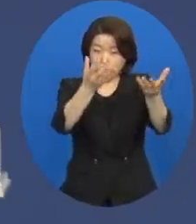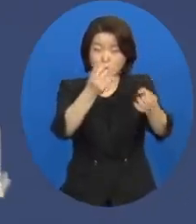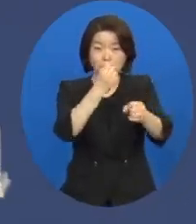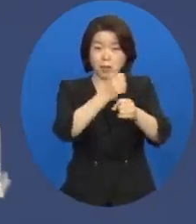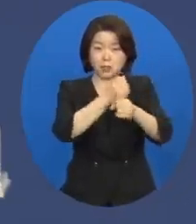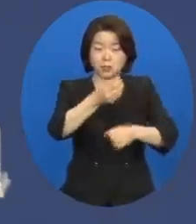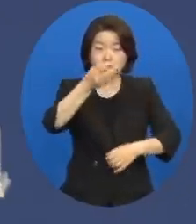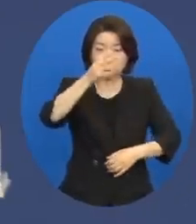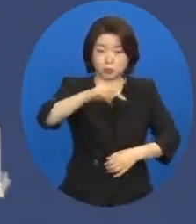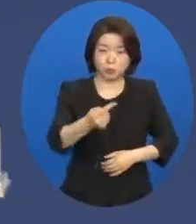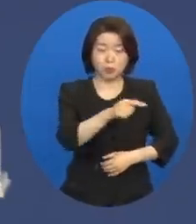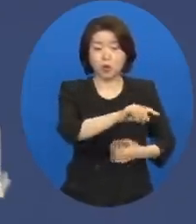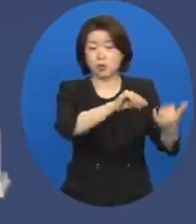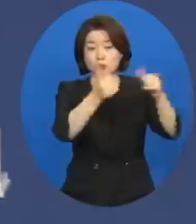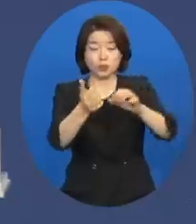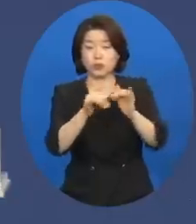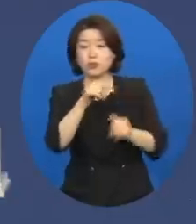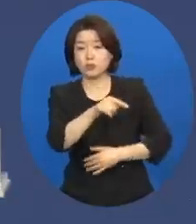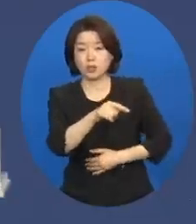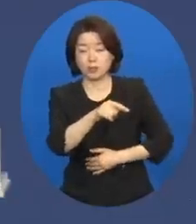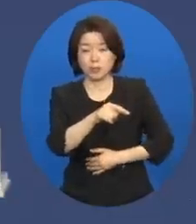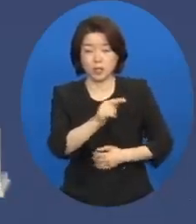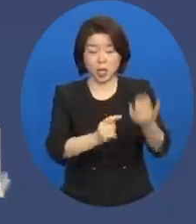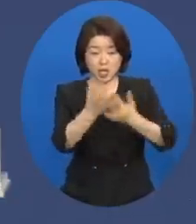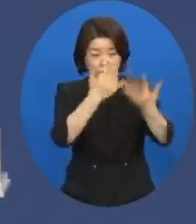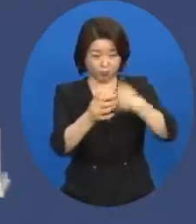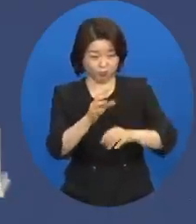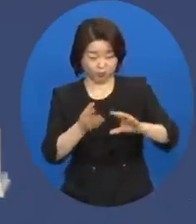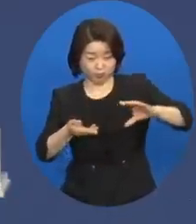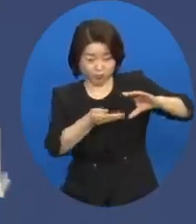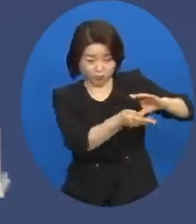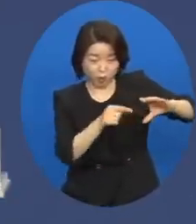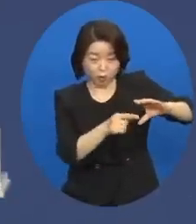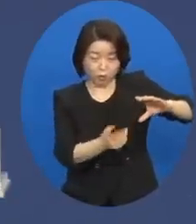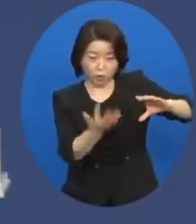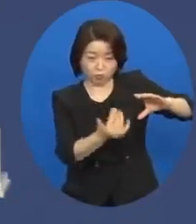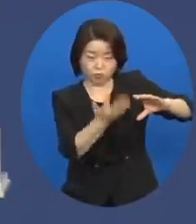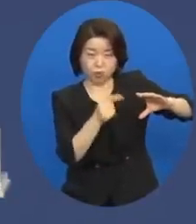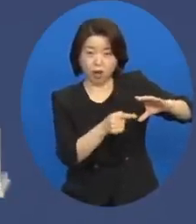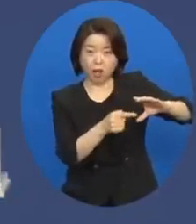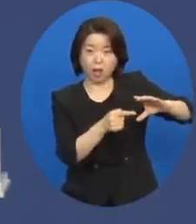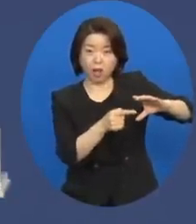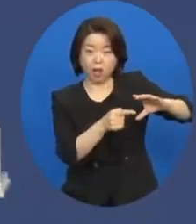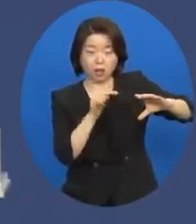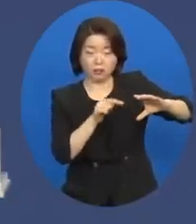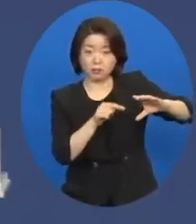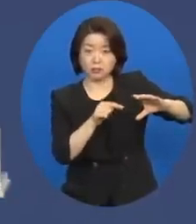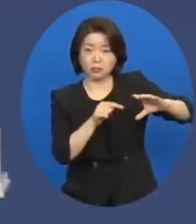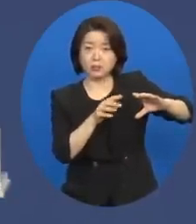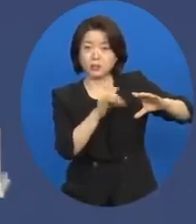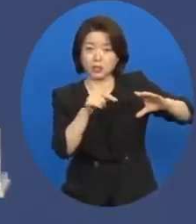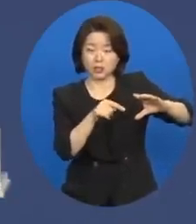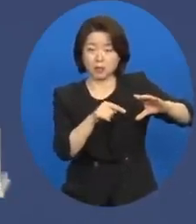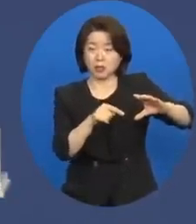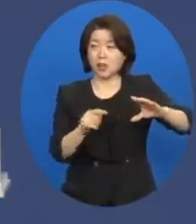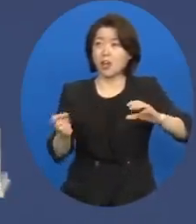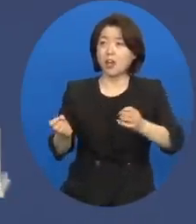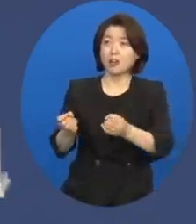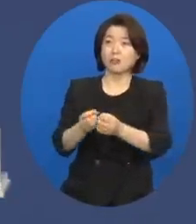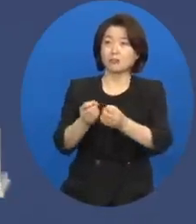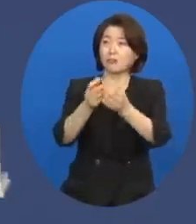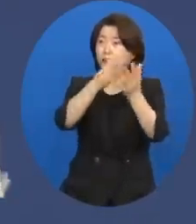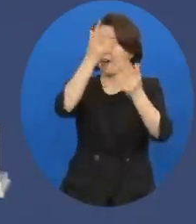죽은 그분이 그 저 불에서 화장하는, 화장당하는 그 시신, 그에게 그 화려한